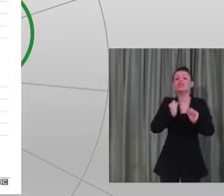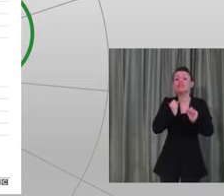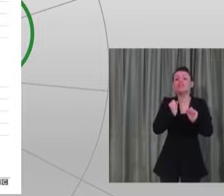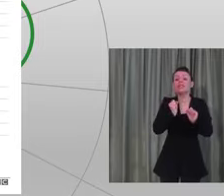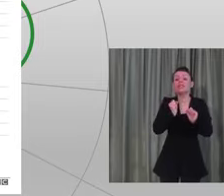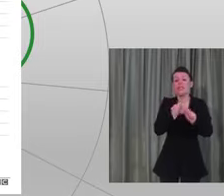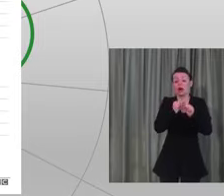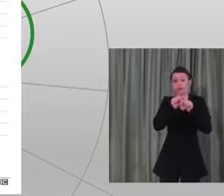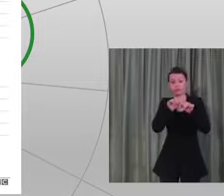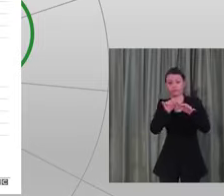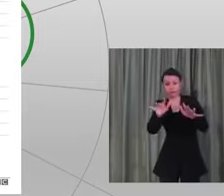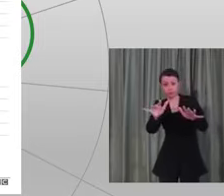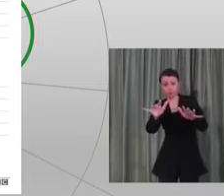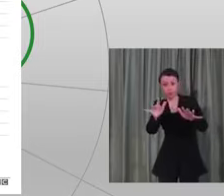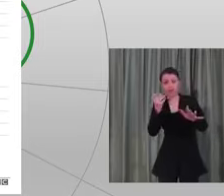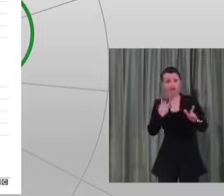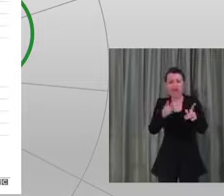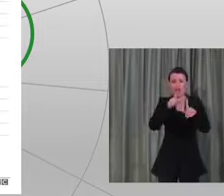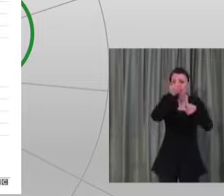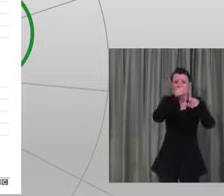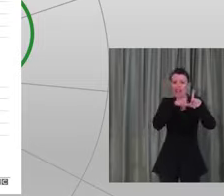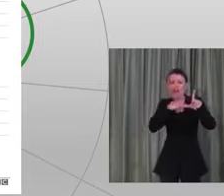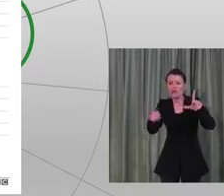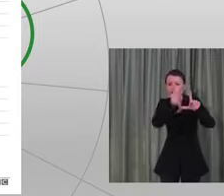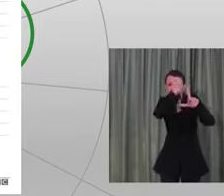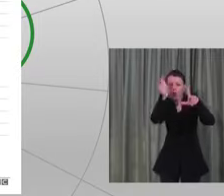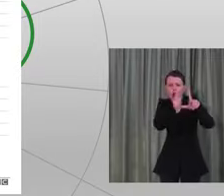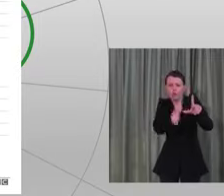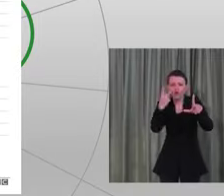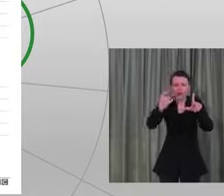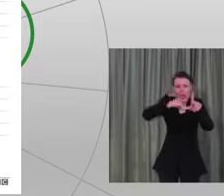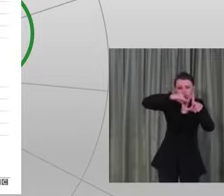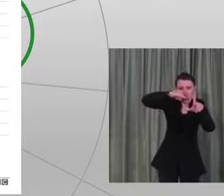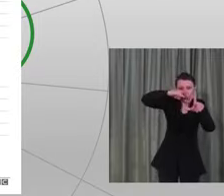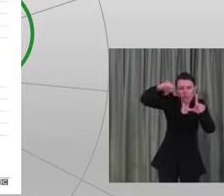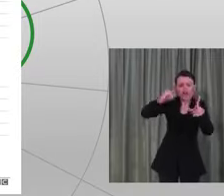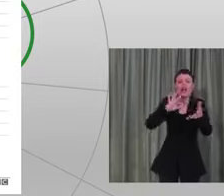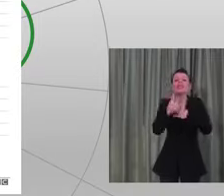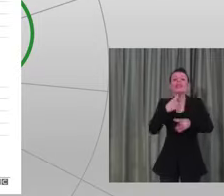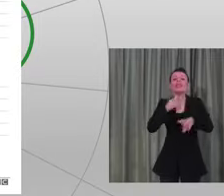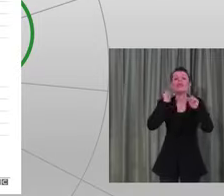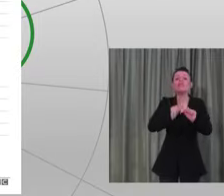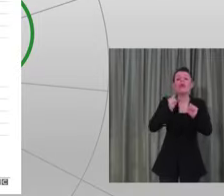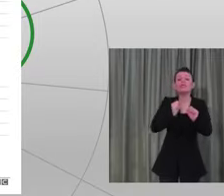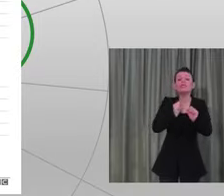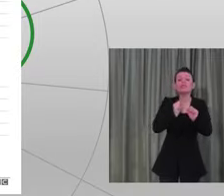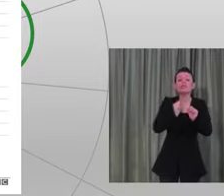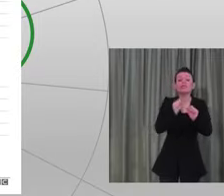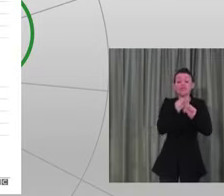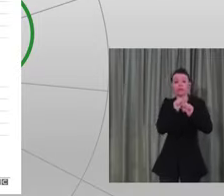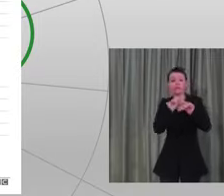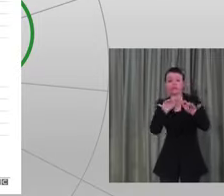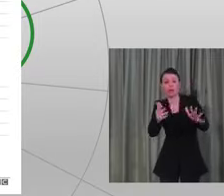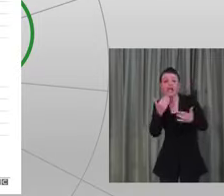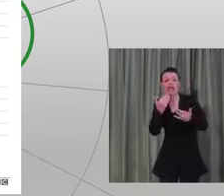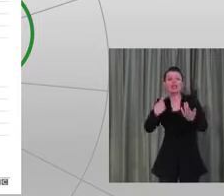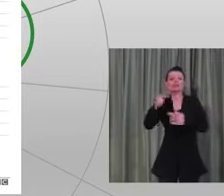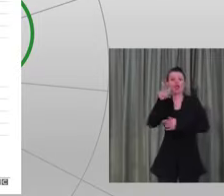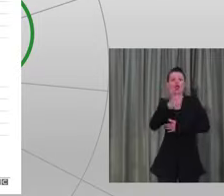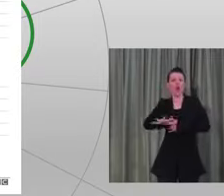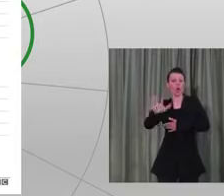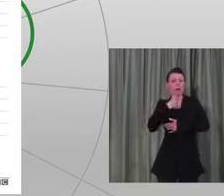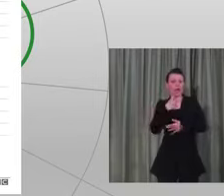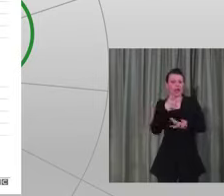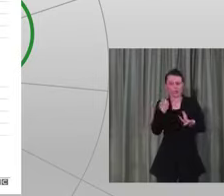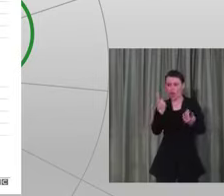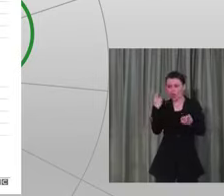ogni singolo grafico di fatto anche grazie alla capacità della lombardia di intercettare il fenomeno per prima nel di fatto nel